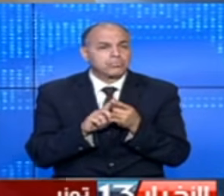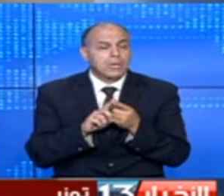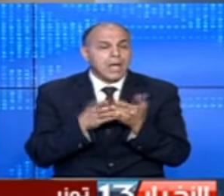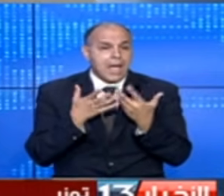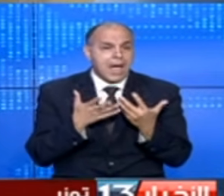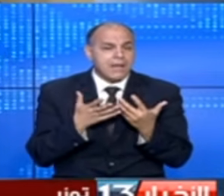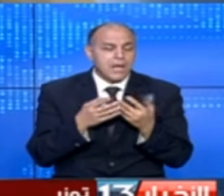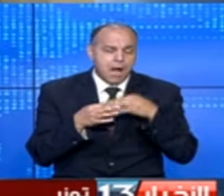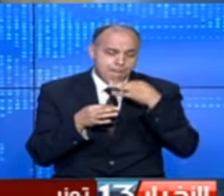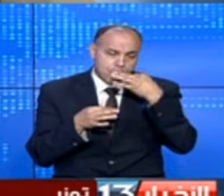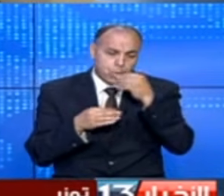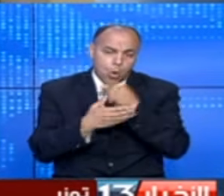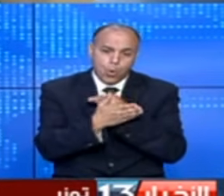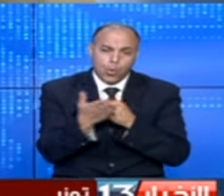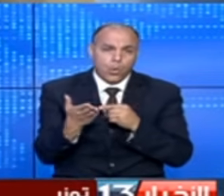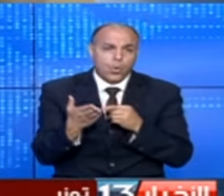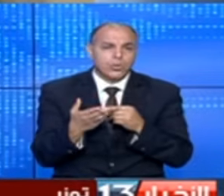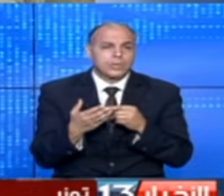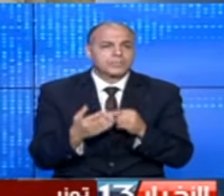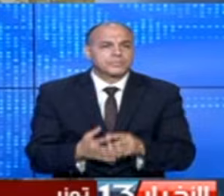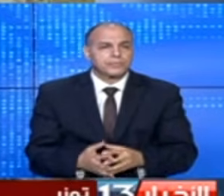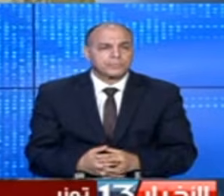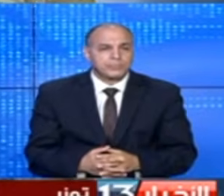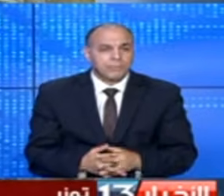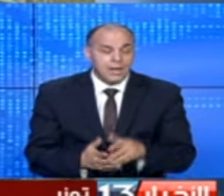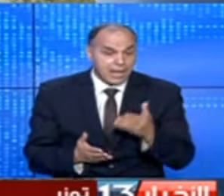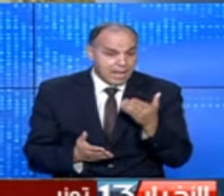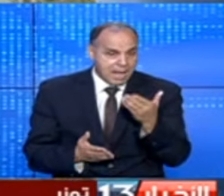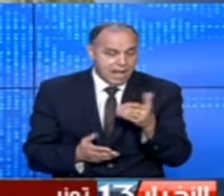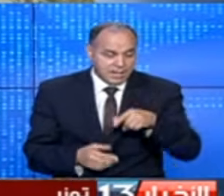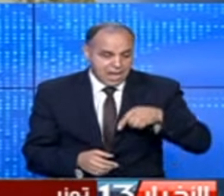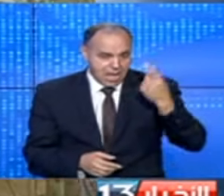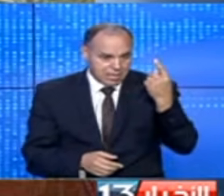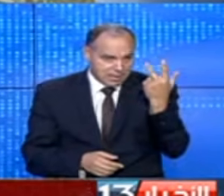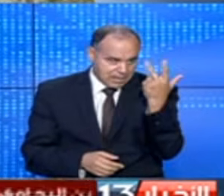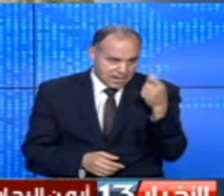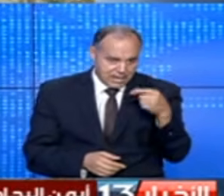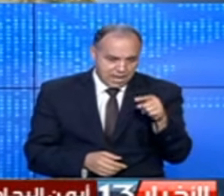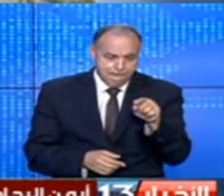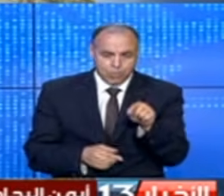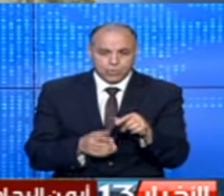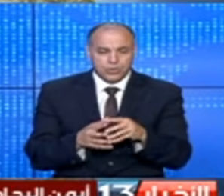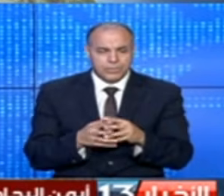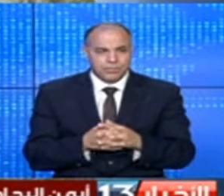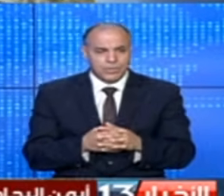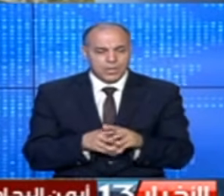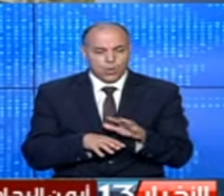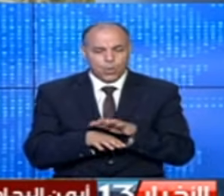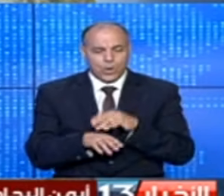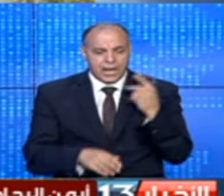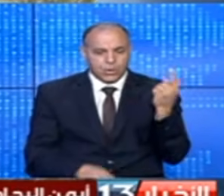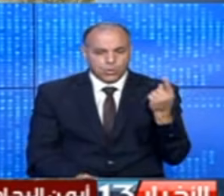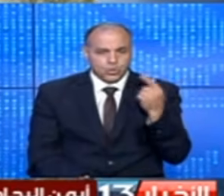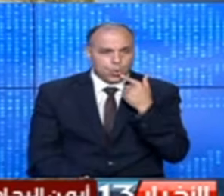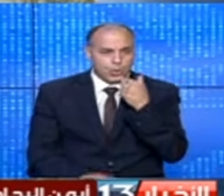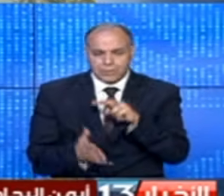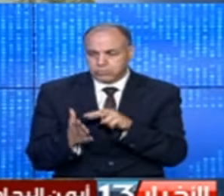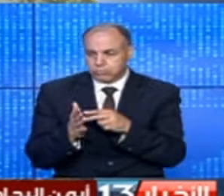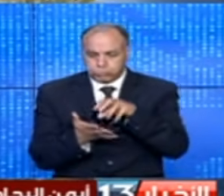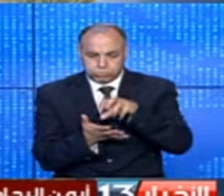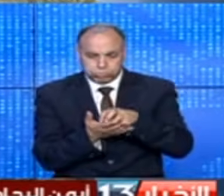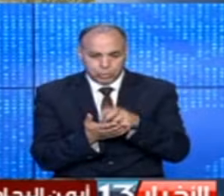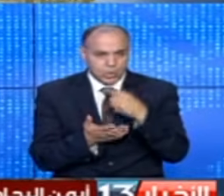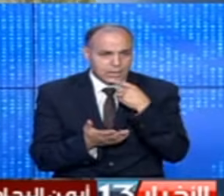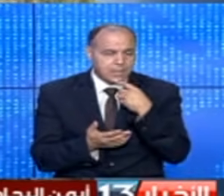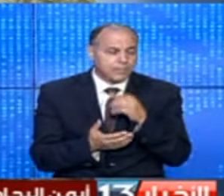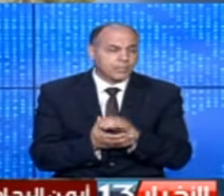تم التطرق إليها في هذه التظاهرة. في هذه الأيام الثلاثة اللي موجودة في ولاية توزر في القطب التكنولوجي اللي في